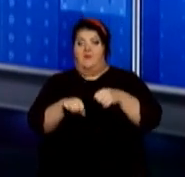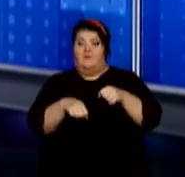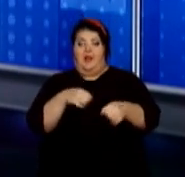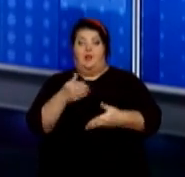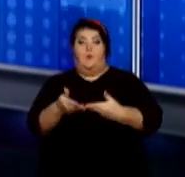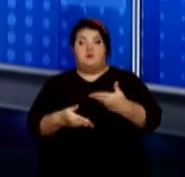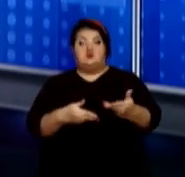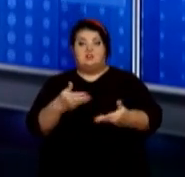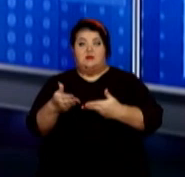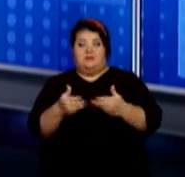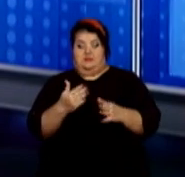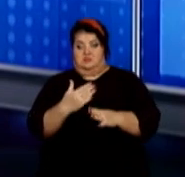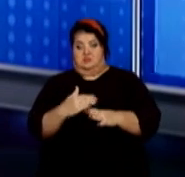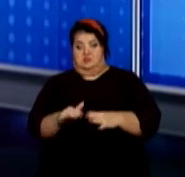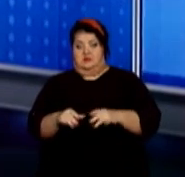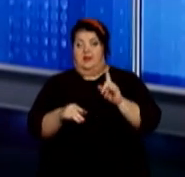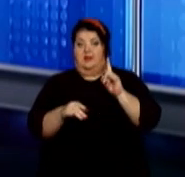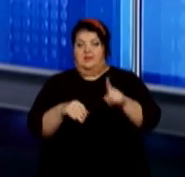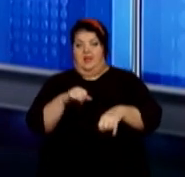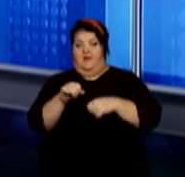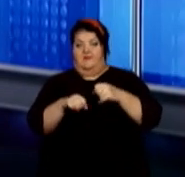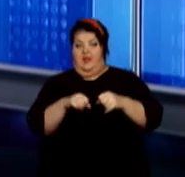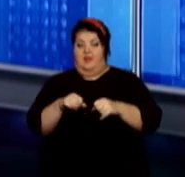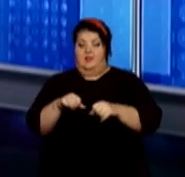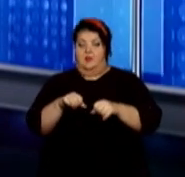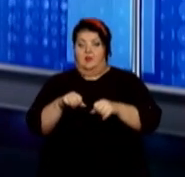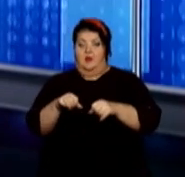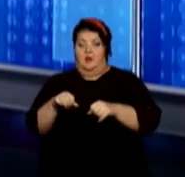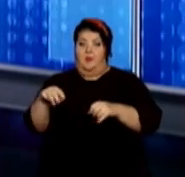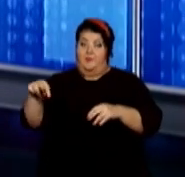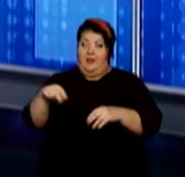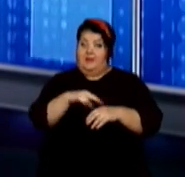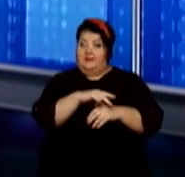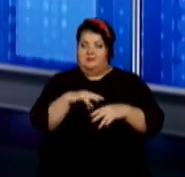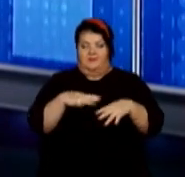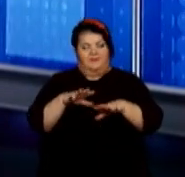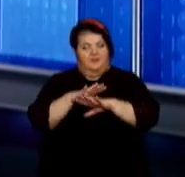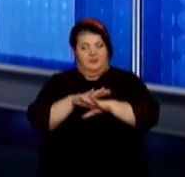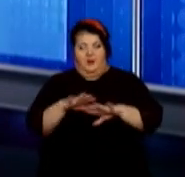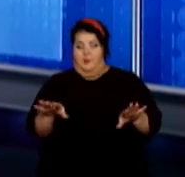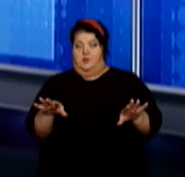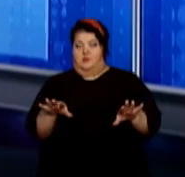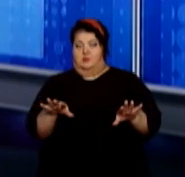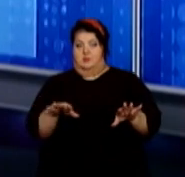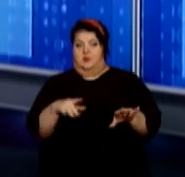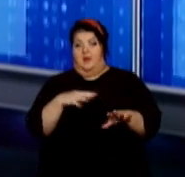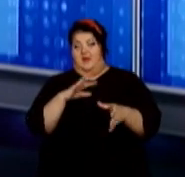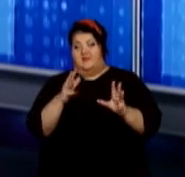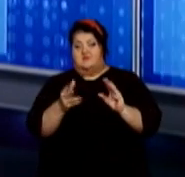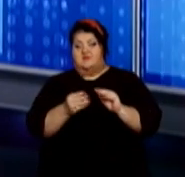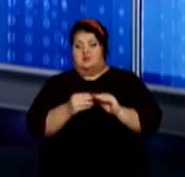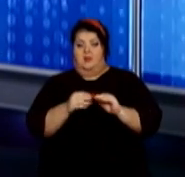частини. Але, знову ж таки, в цих велопереїздів не було по тій вулиці. Ну і взагалі, скажімо так, м'яко кажучи,